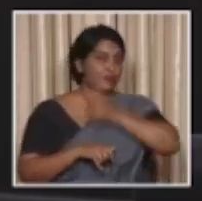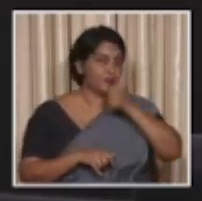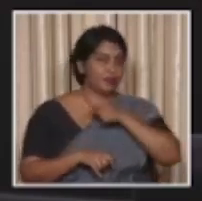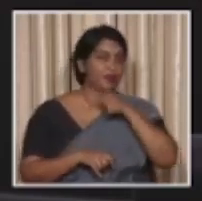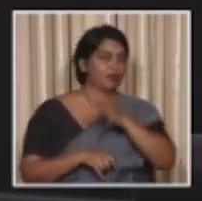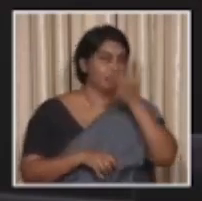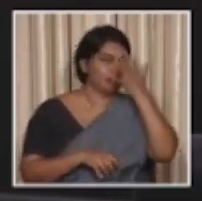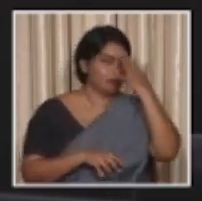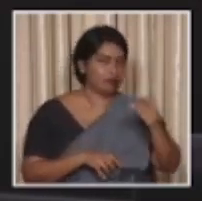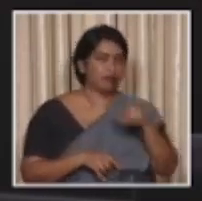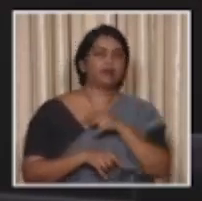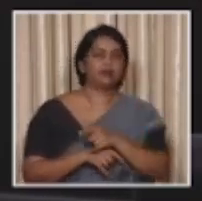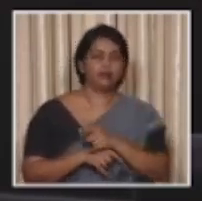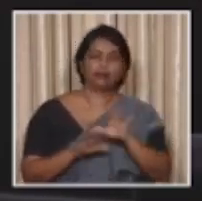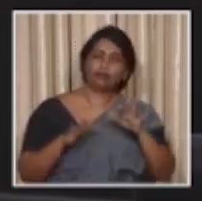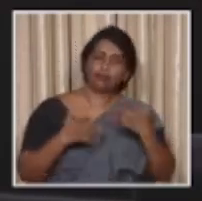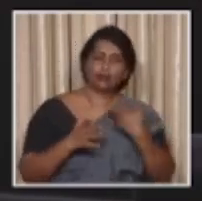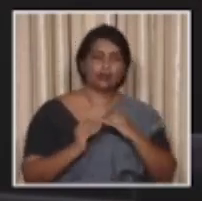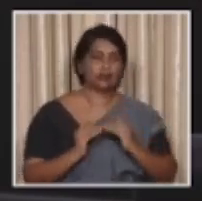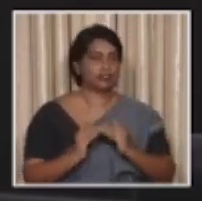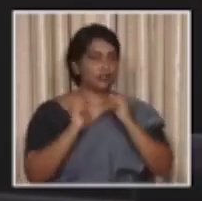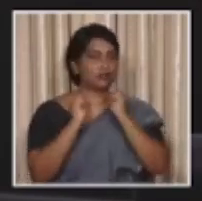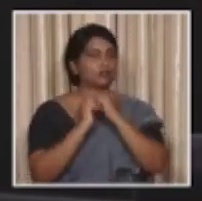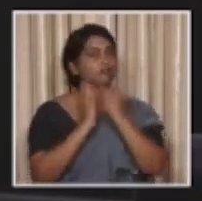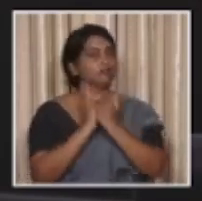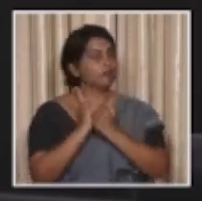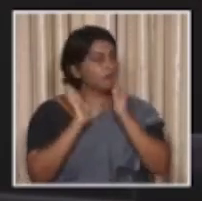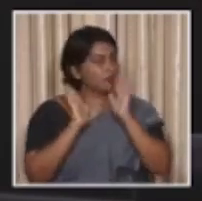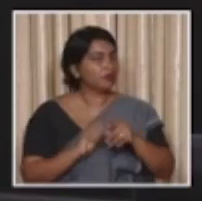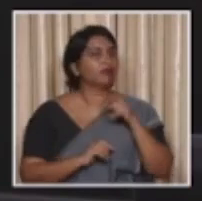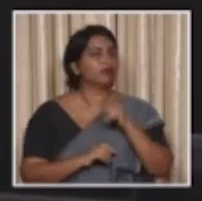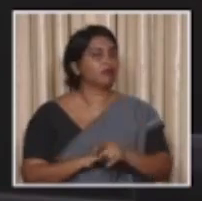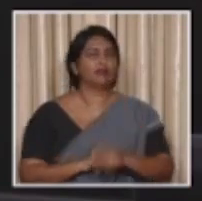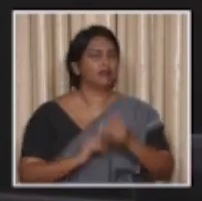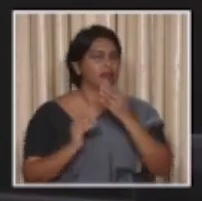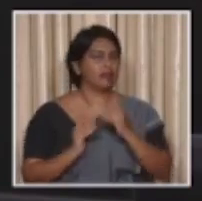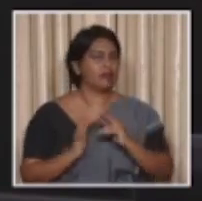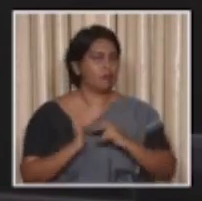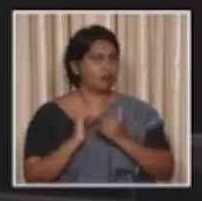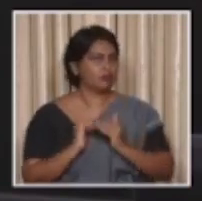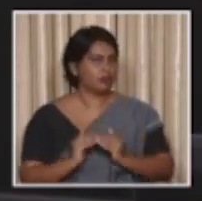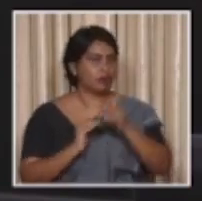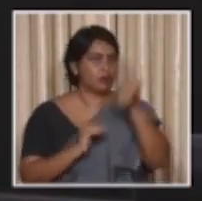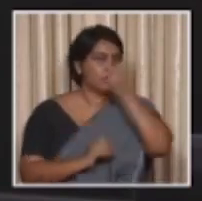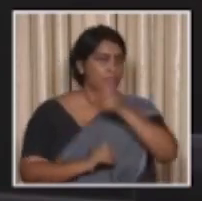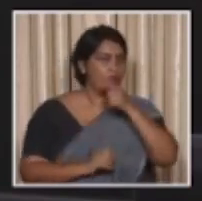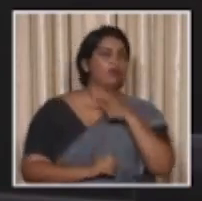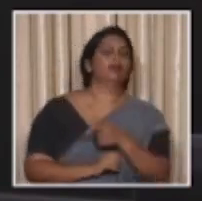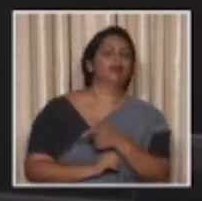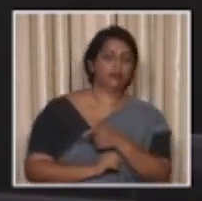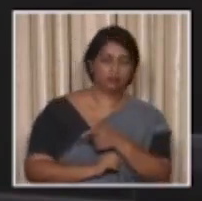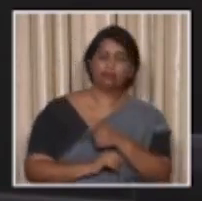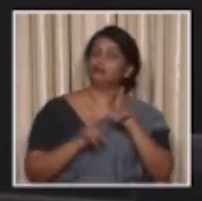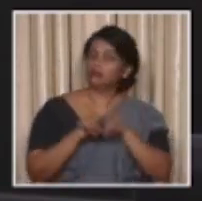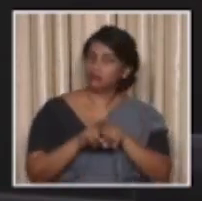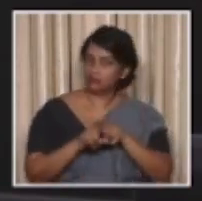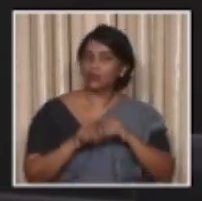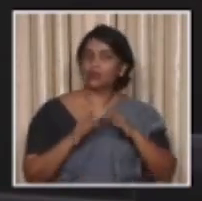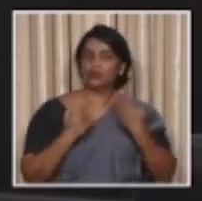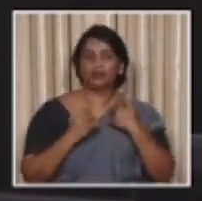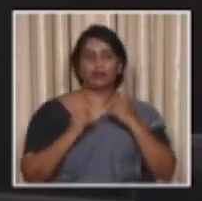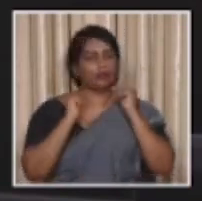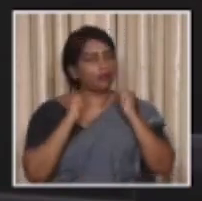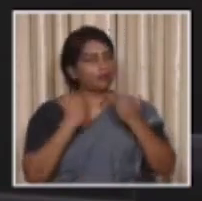ඔවුන් වංචාකාරයෝ, මොකක් හරි සංවර්ධන කටයුත්තක් කරොත් එහෙම ආයේ සංවර්ධන කටයුත්ත කරන්නේ හොරකම කරන්න. ඒ වගේම මොකක් හරි